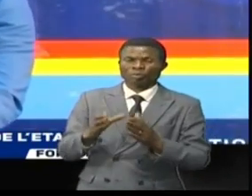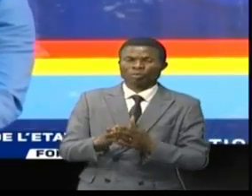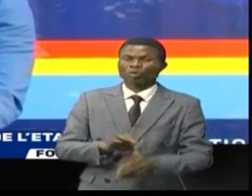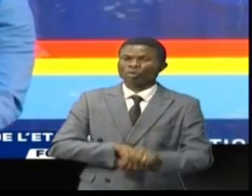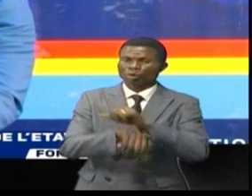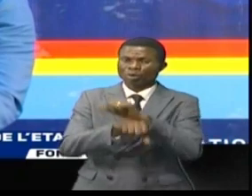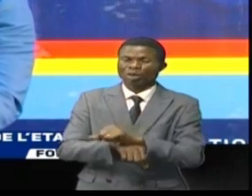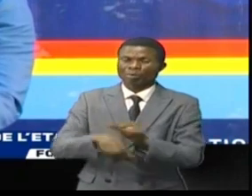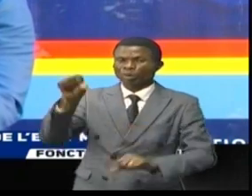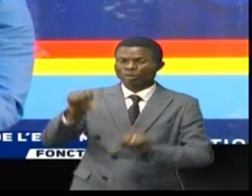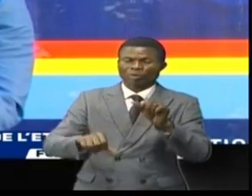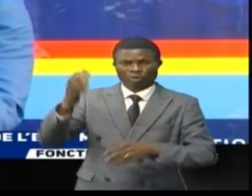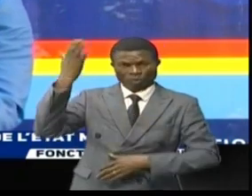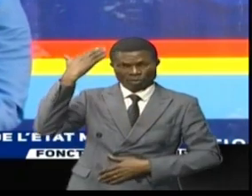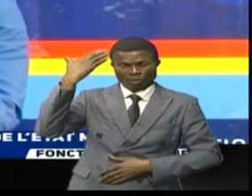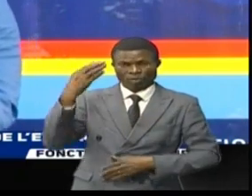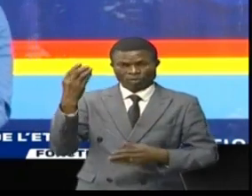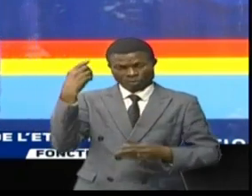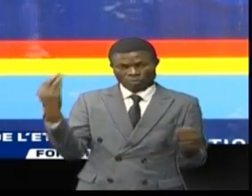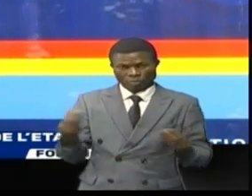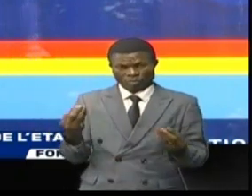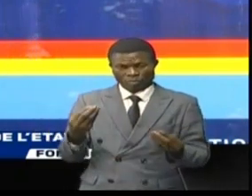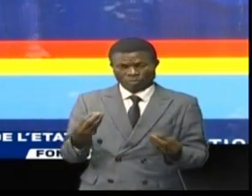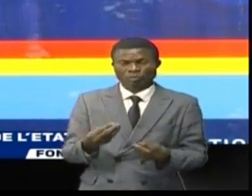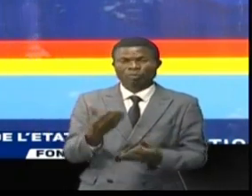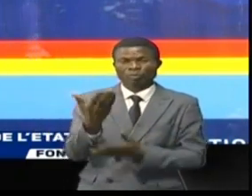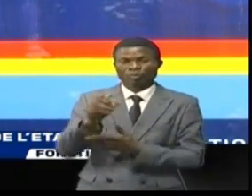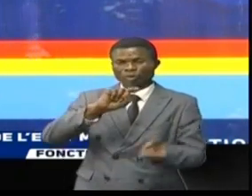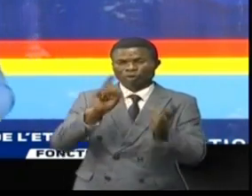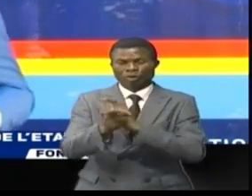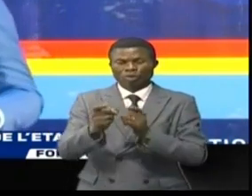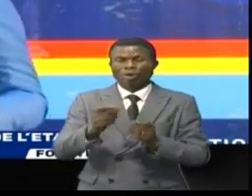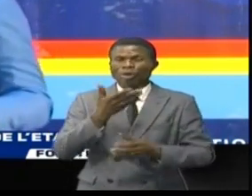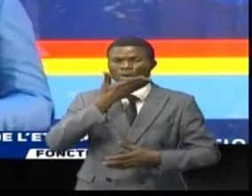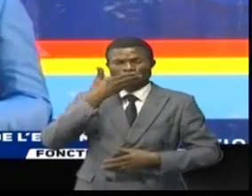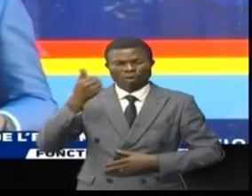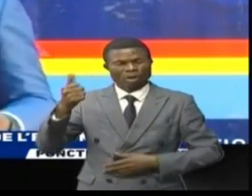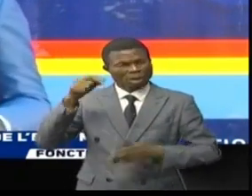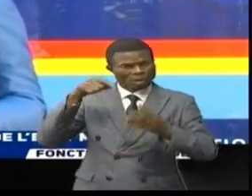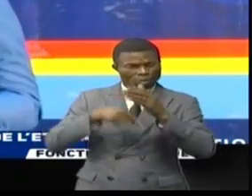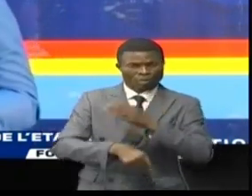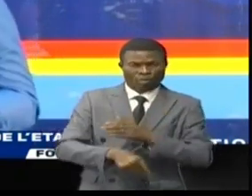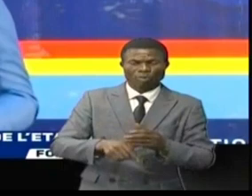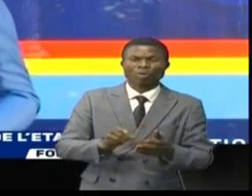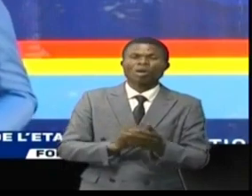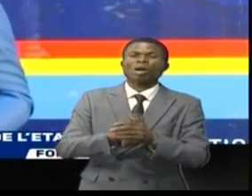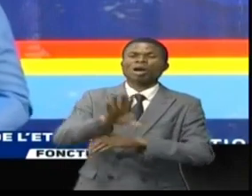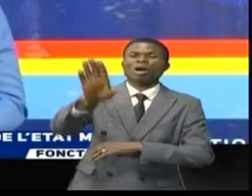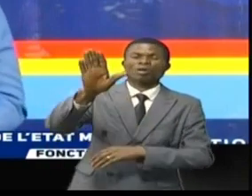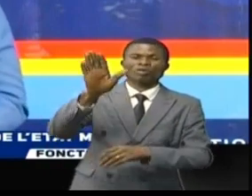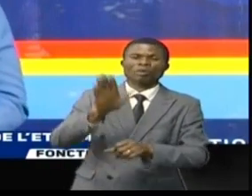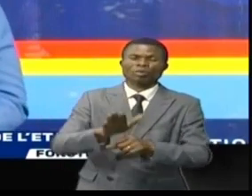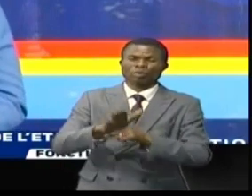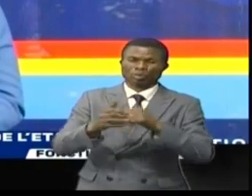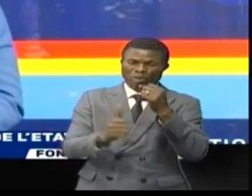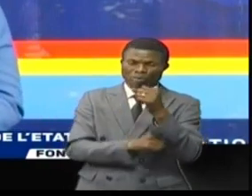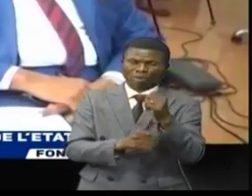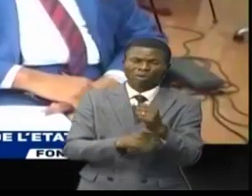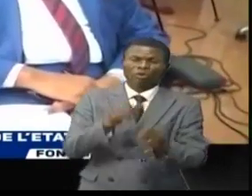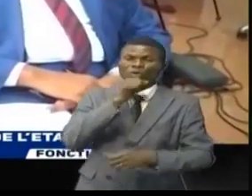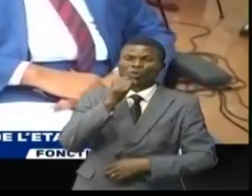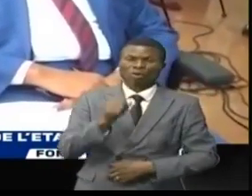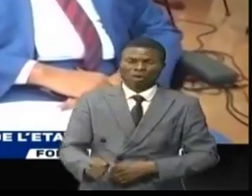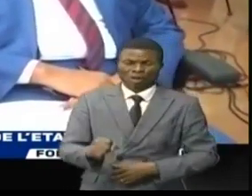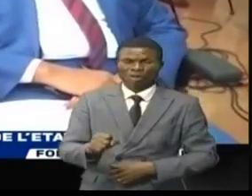habitudes du passé et de ce fait jette les bases d'une réforme profonde du système de retraite dans notre pays. Et pour cette